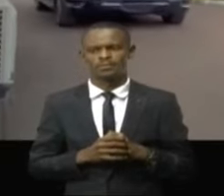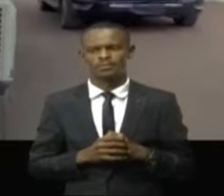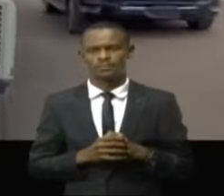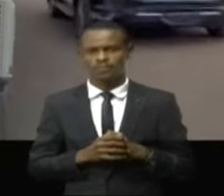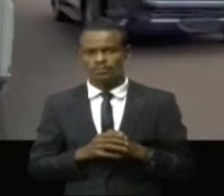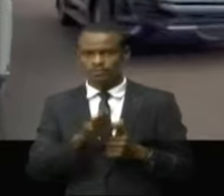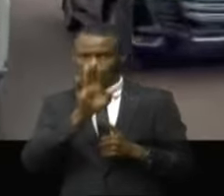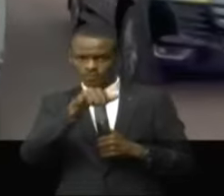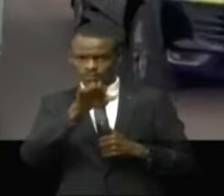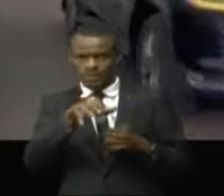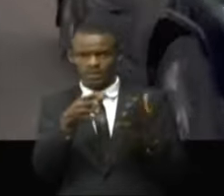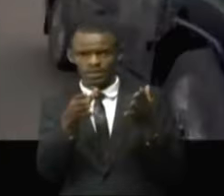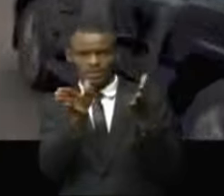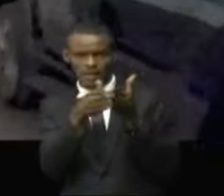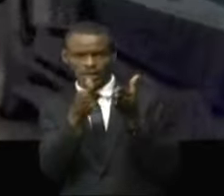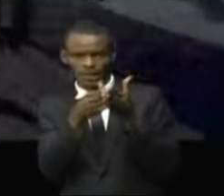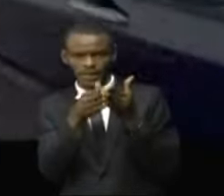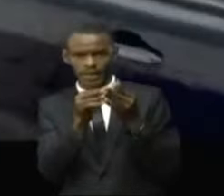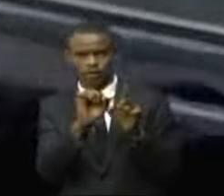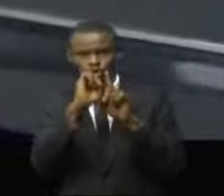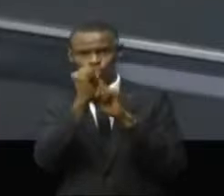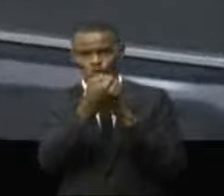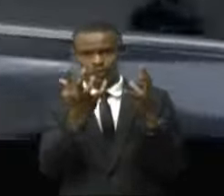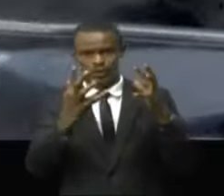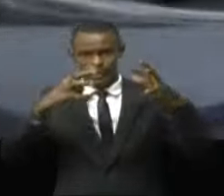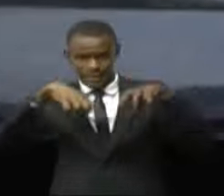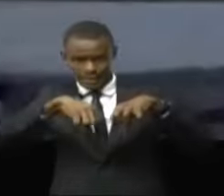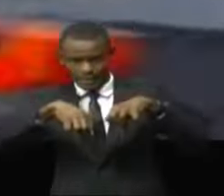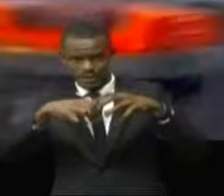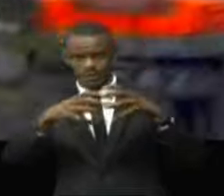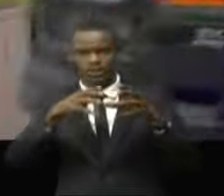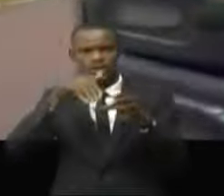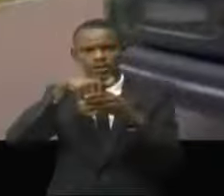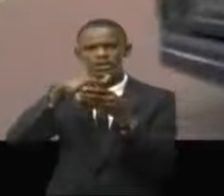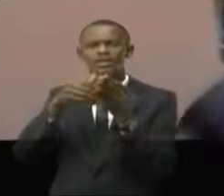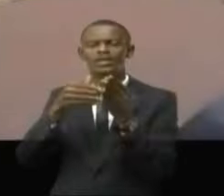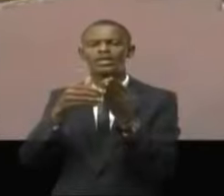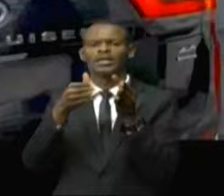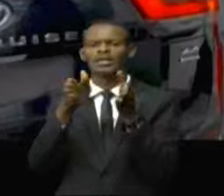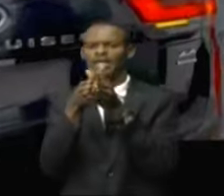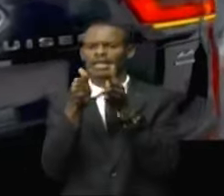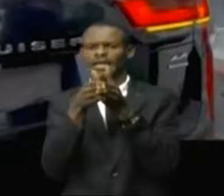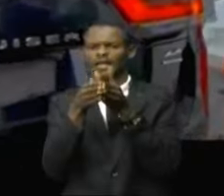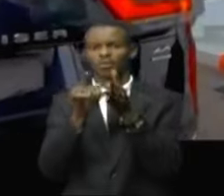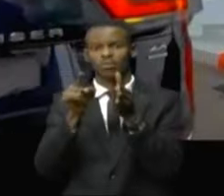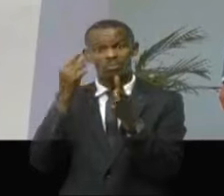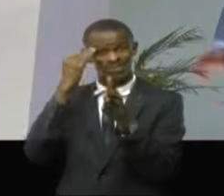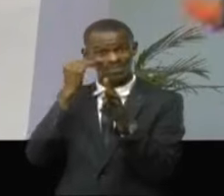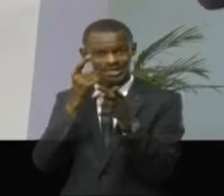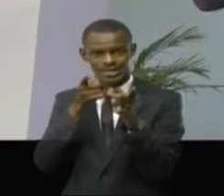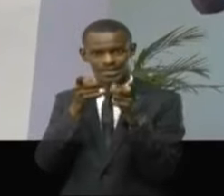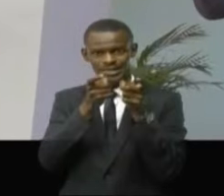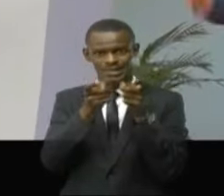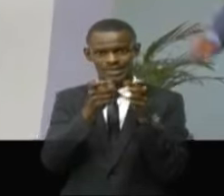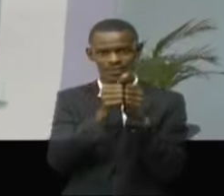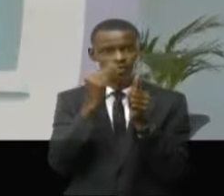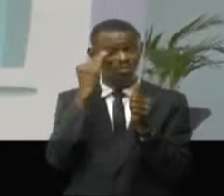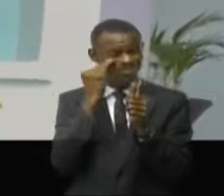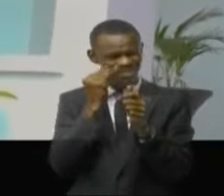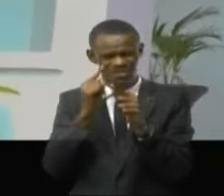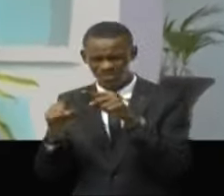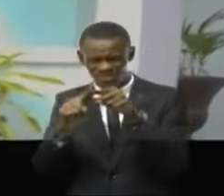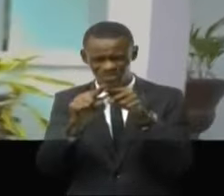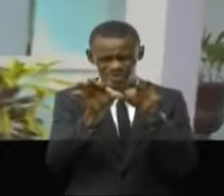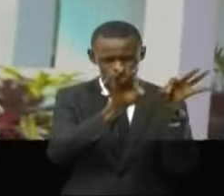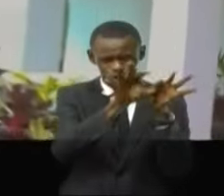La réunion de conjoncture économique de ce mercredi 1er novembre 2023, présidée par le Premier ministre Jean-Michel Samaloukonde